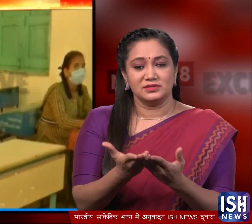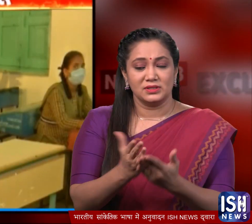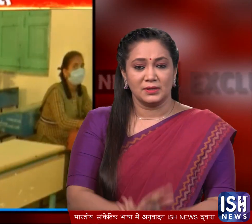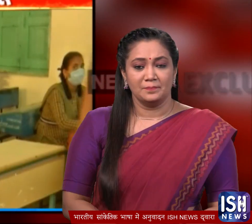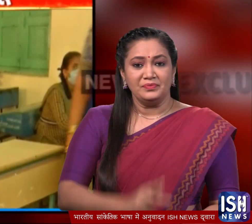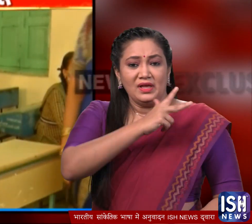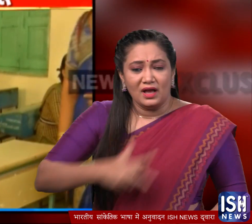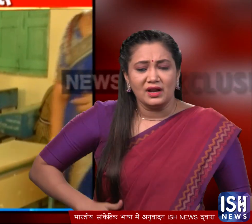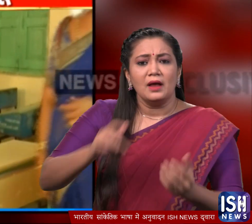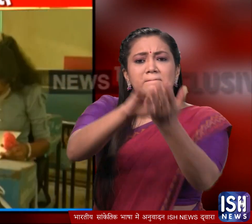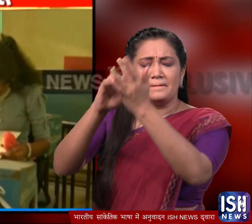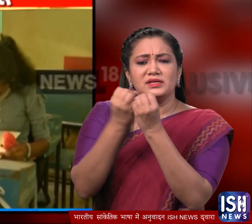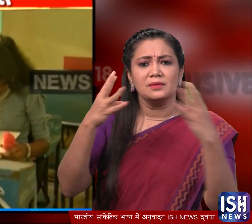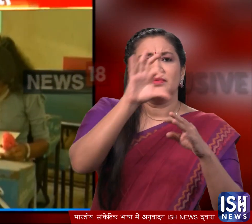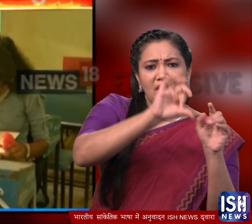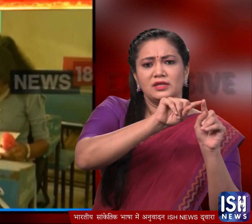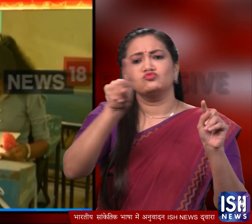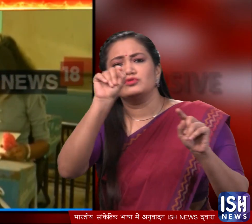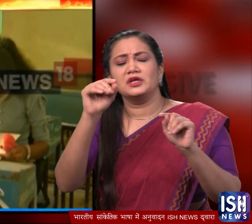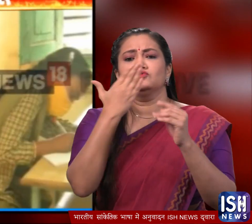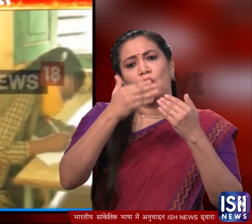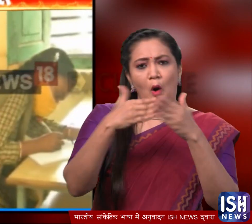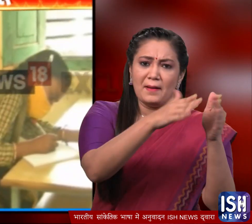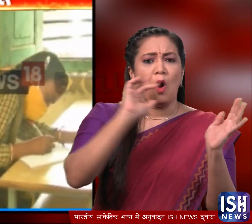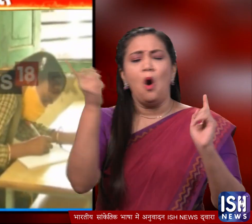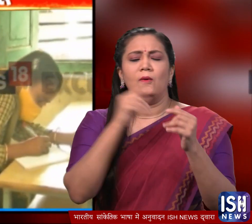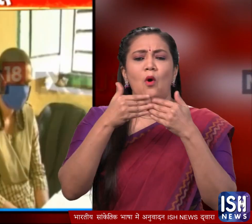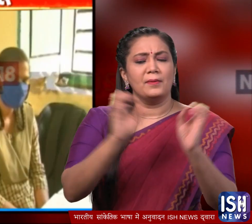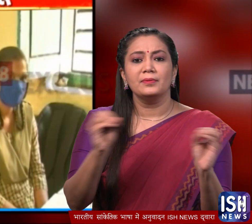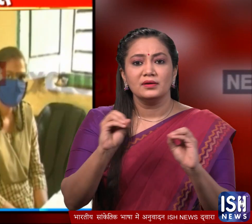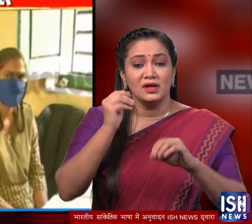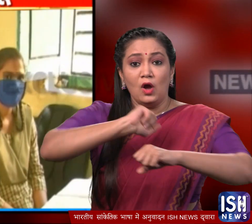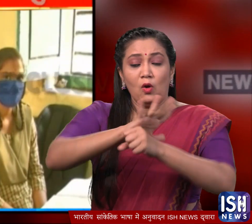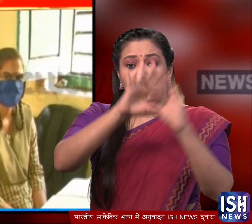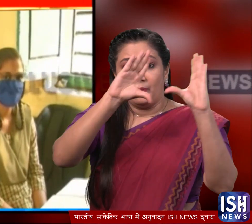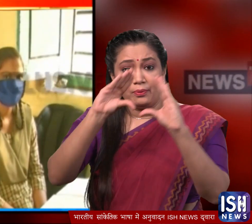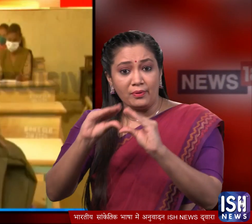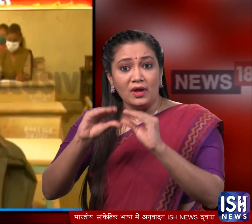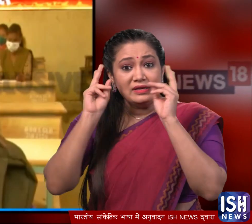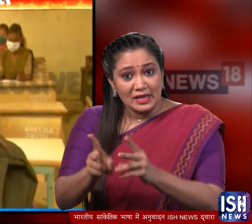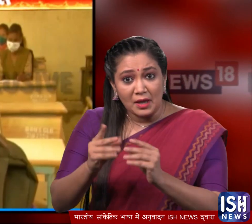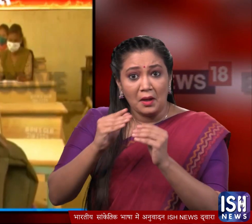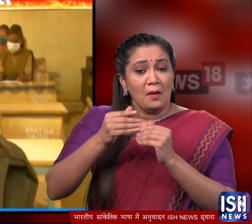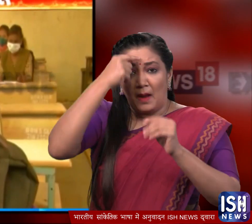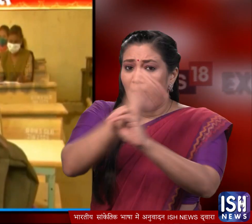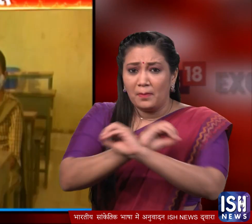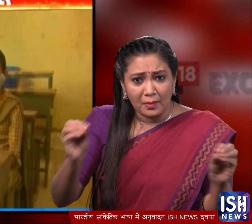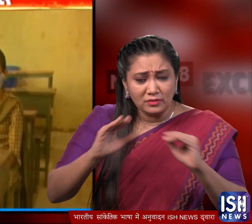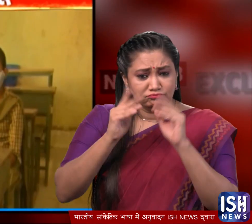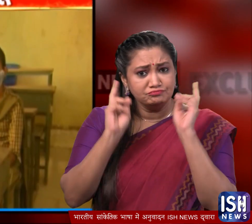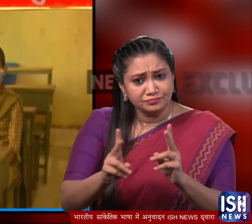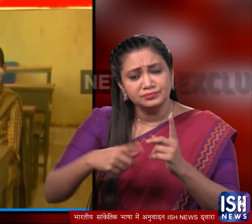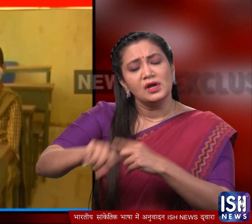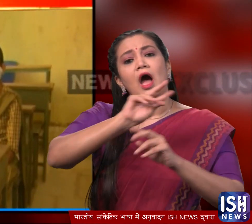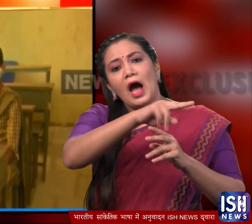बेटर। हालांकि भी कर्नाटक के कुछ ही जिलों में 9वीं और 10वीं के छात्रों के लिए स्कूल खोले गए हैं, लेकिन अगर कोरोना के मामले नहीं बढ़े और सब कुछ ठीक रहा तो